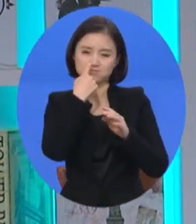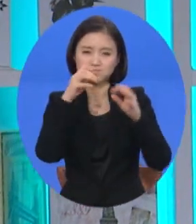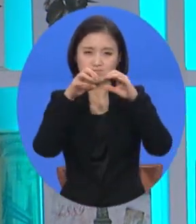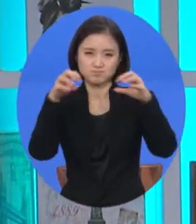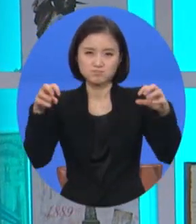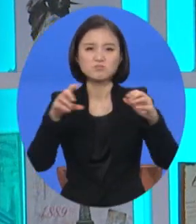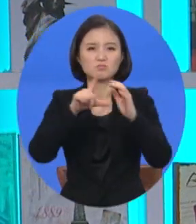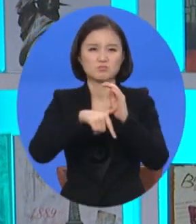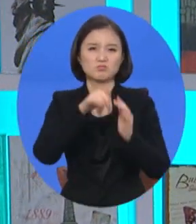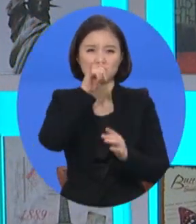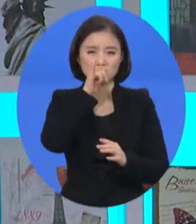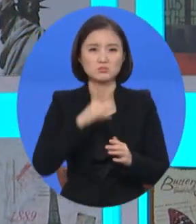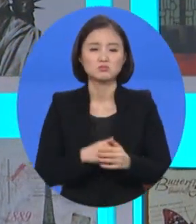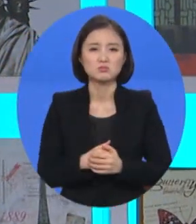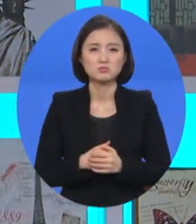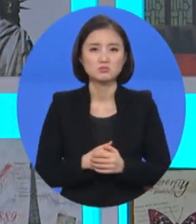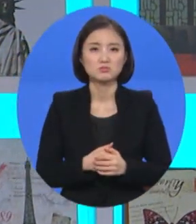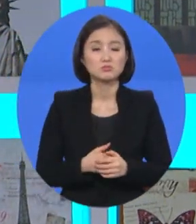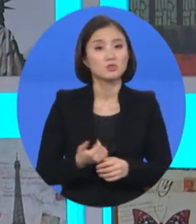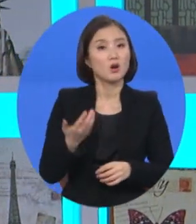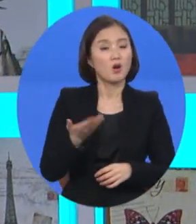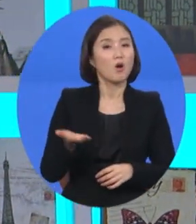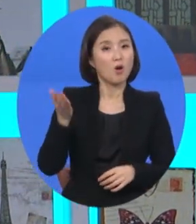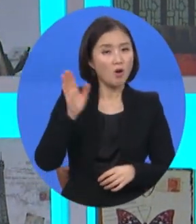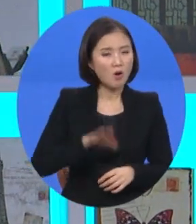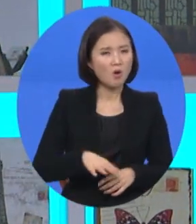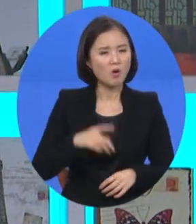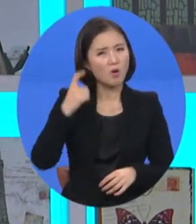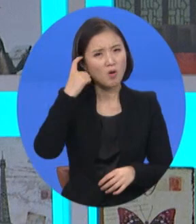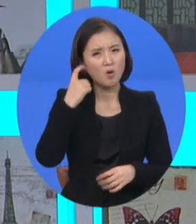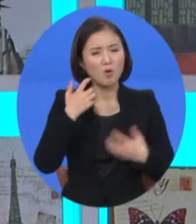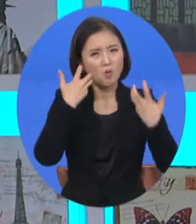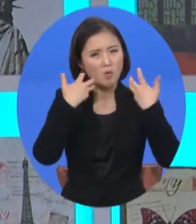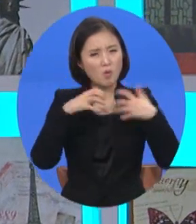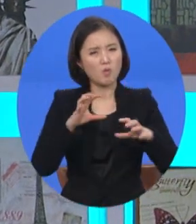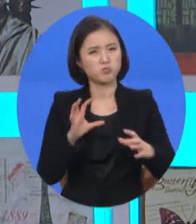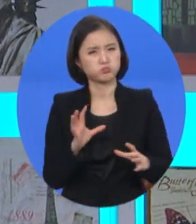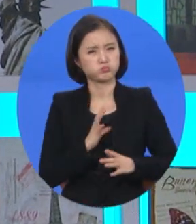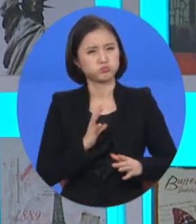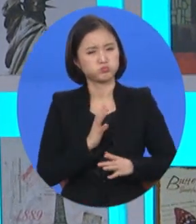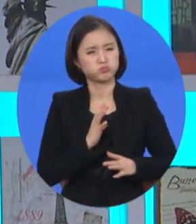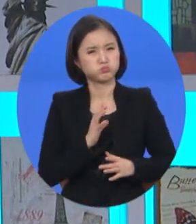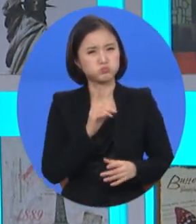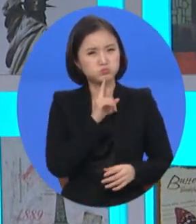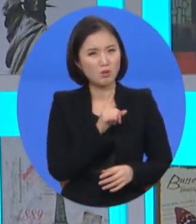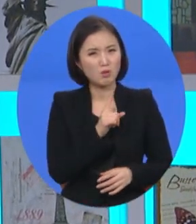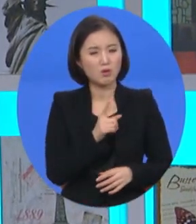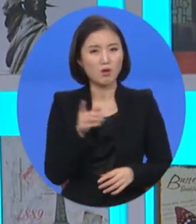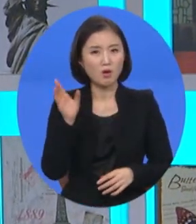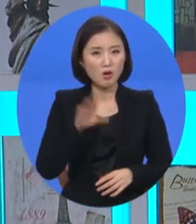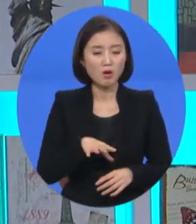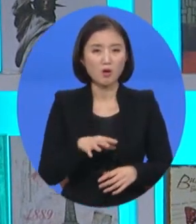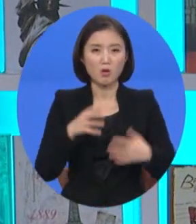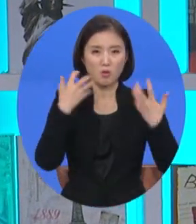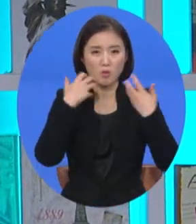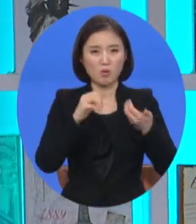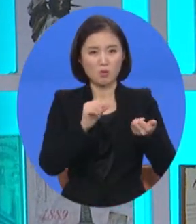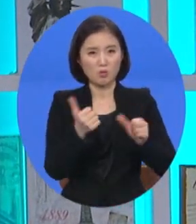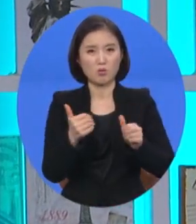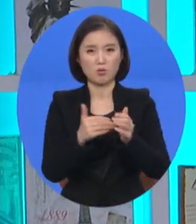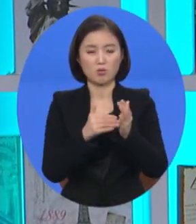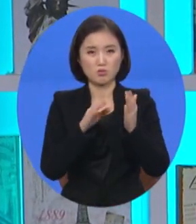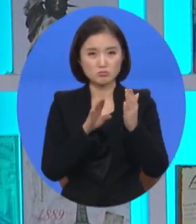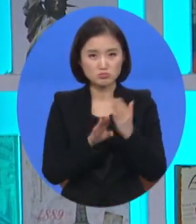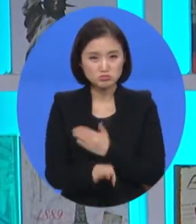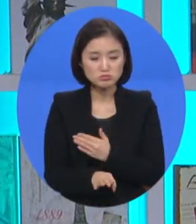호랑이는 살아있는 호랑이는 그렇게 무섭다고 하면서 호랑이를 죽이고 나서 는 서로 그 호랑이 껍질을 차지하려고 왜 그렇게